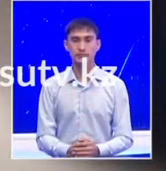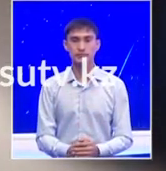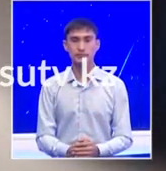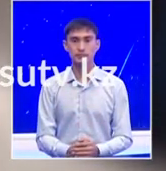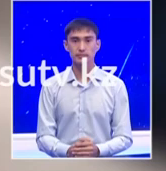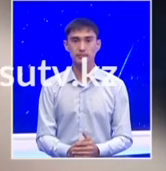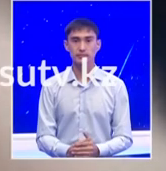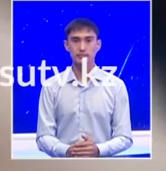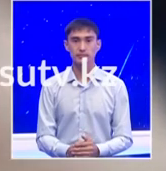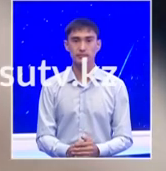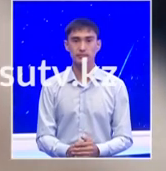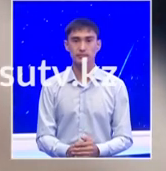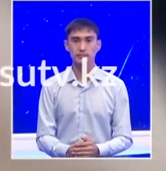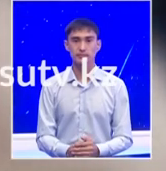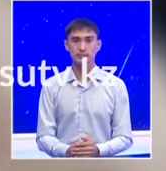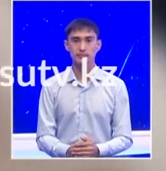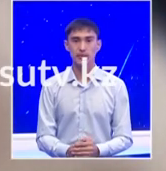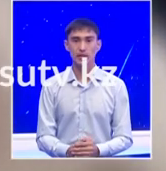решение.